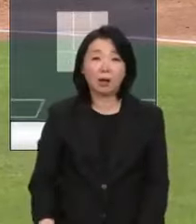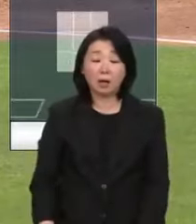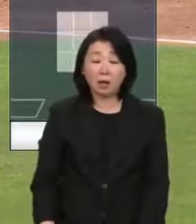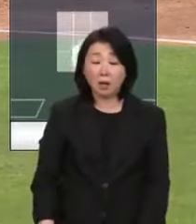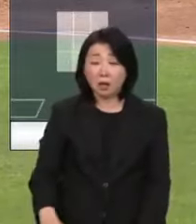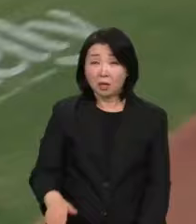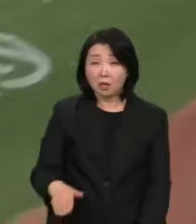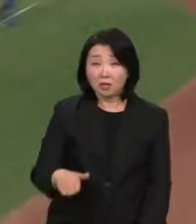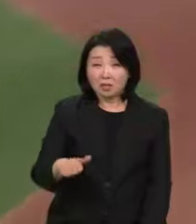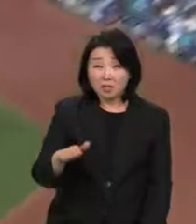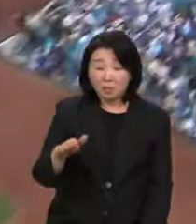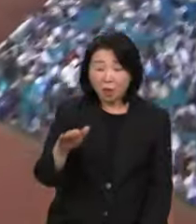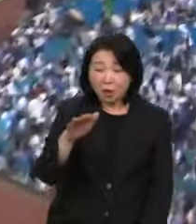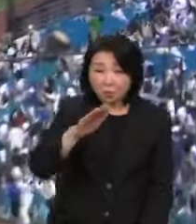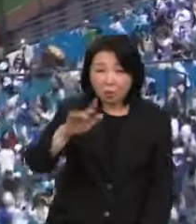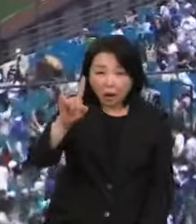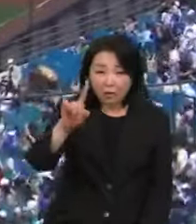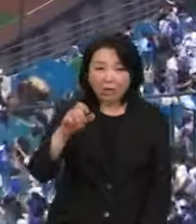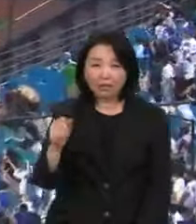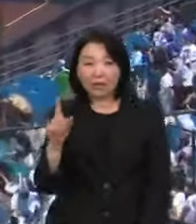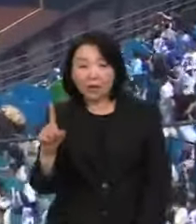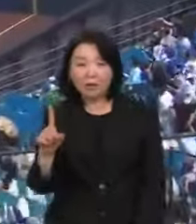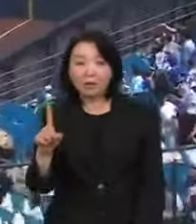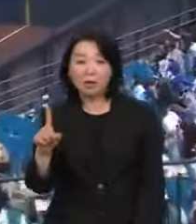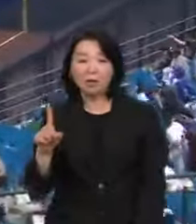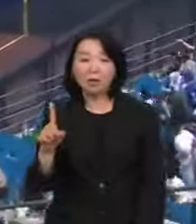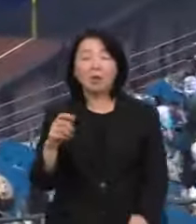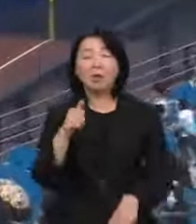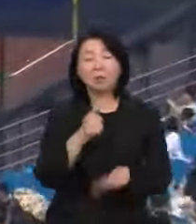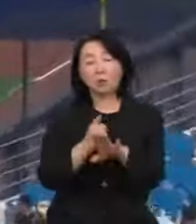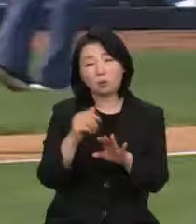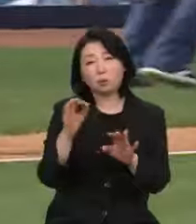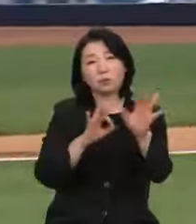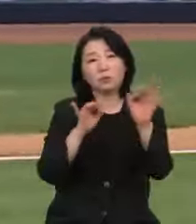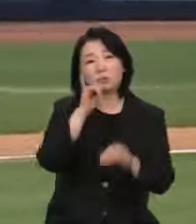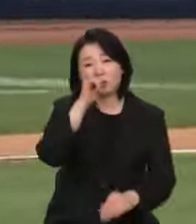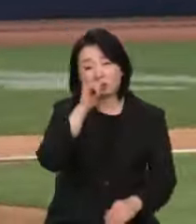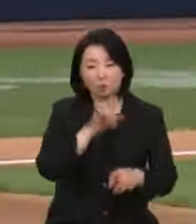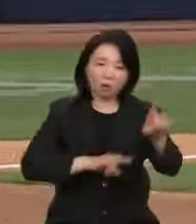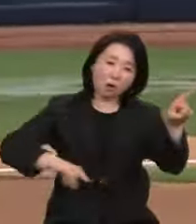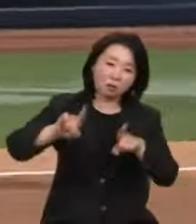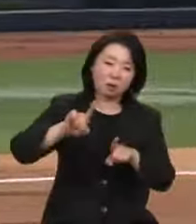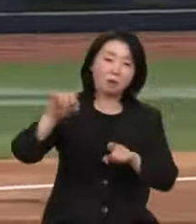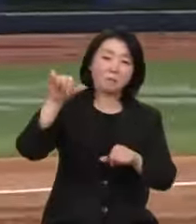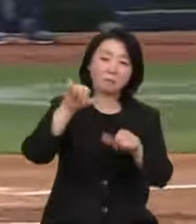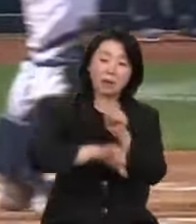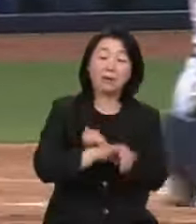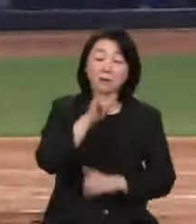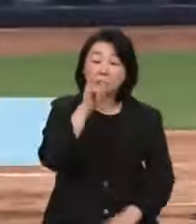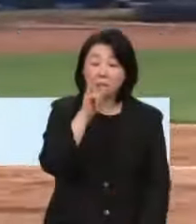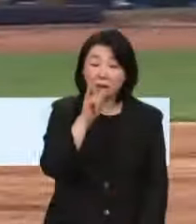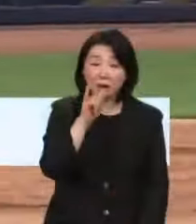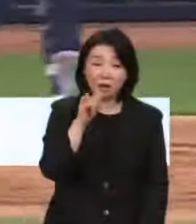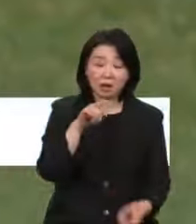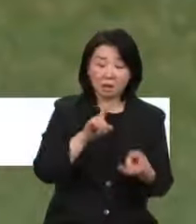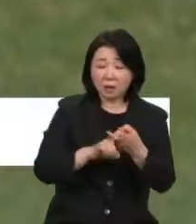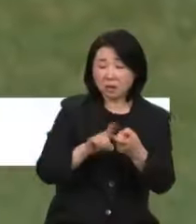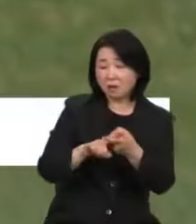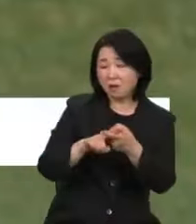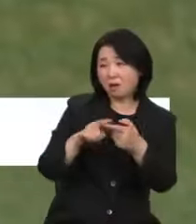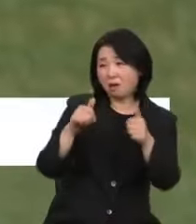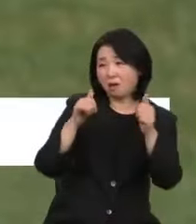카운트 하나가 결국은 실점을 불러냈고 역전패로 이어지는 계기가 됐습니다. 팬들은 판정의 신뢰가